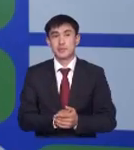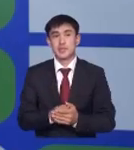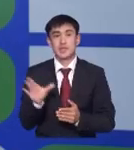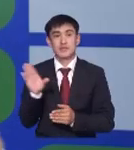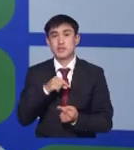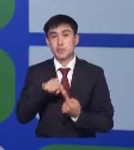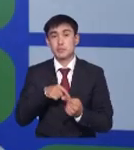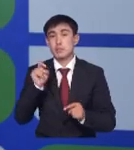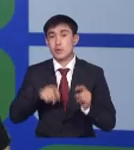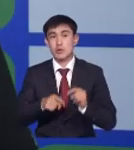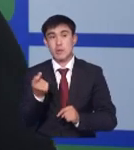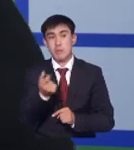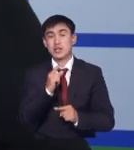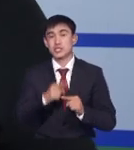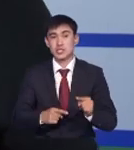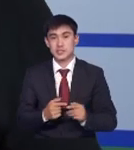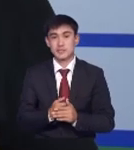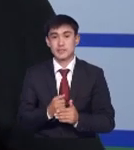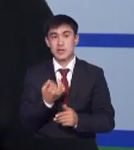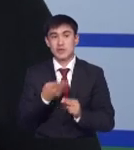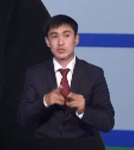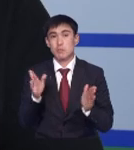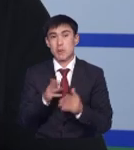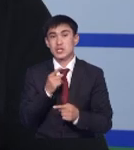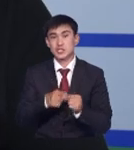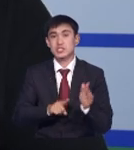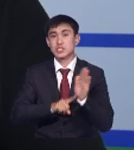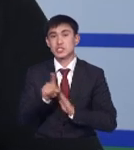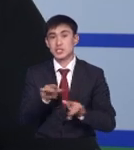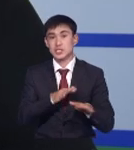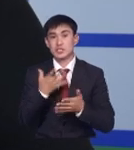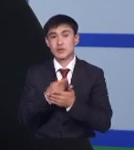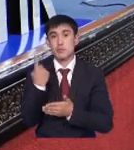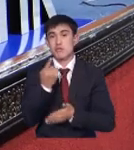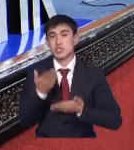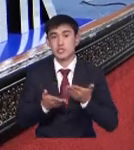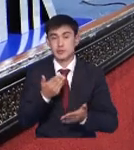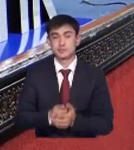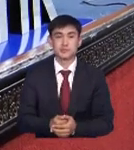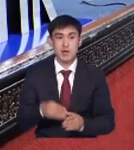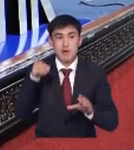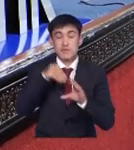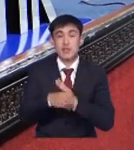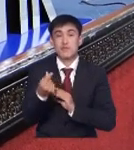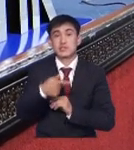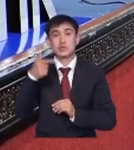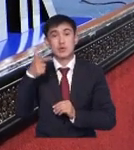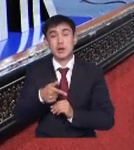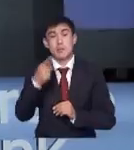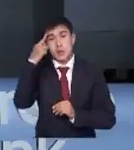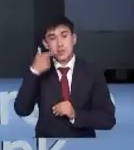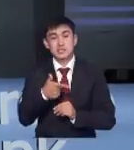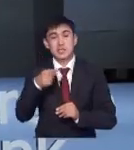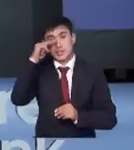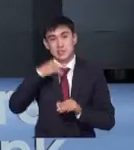все предприниматели а только Малая часть и вот эта Малая часть уже начинает делать свои первые шаги вклад финансовою грамотность казахстанцев